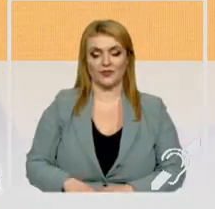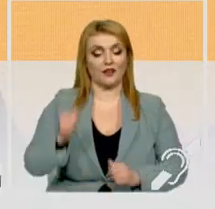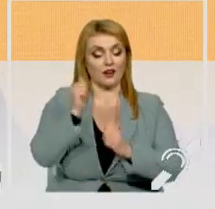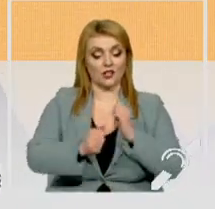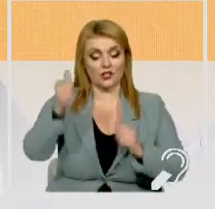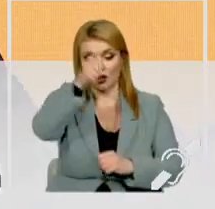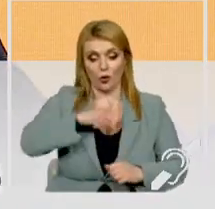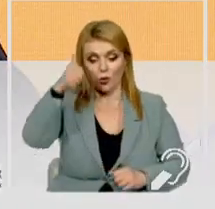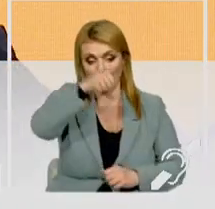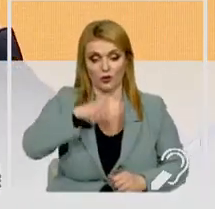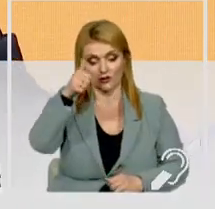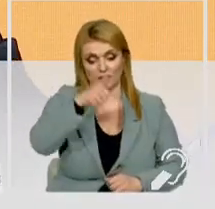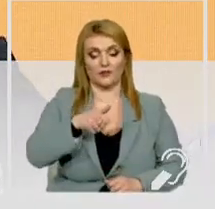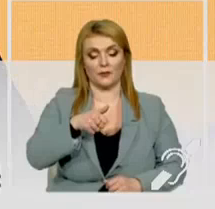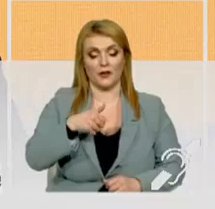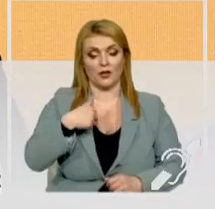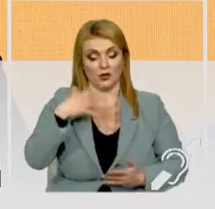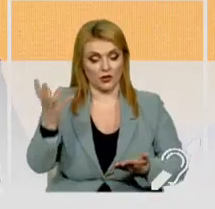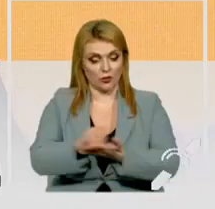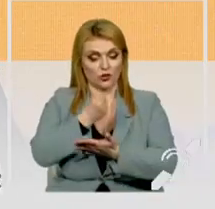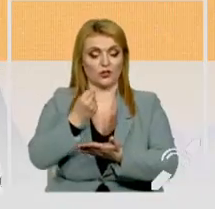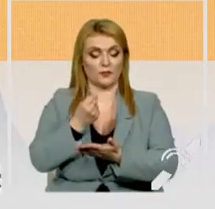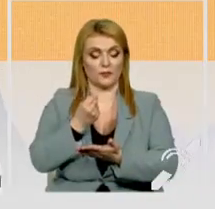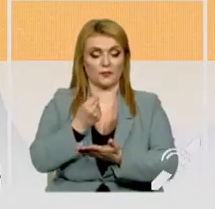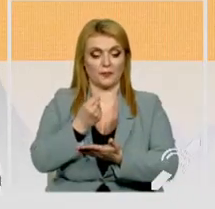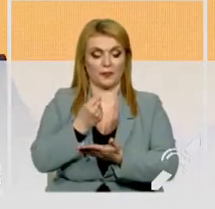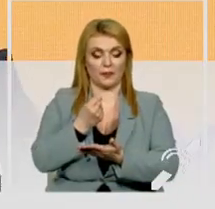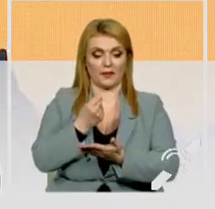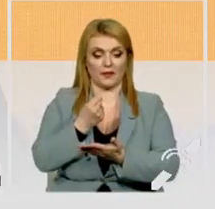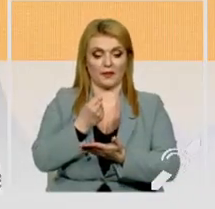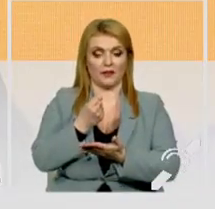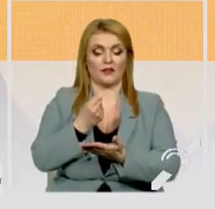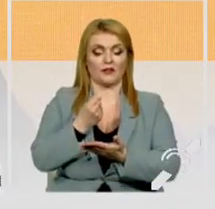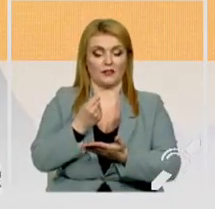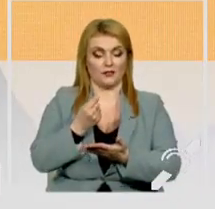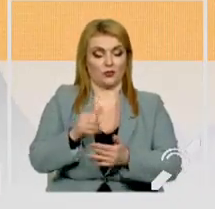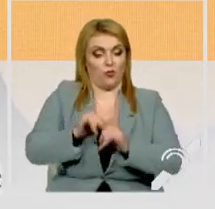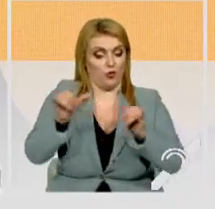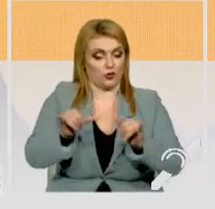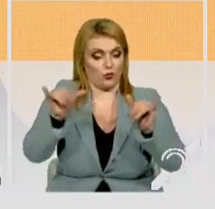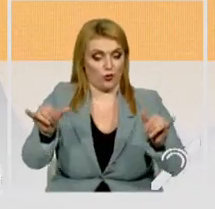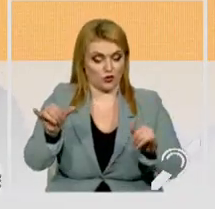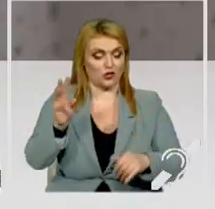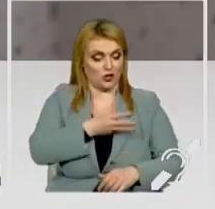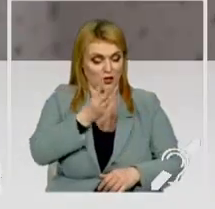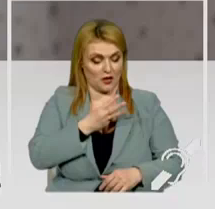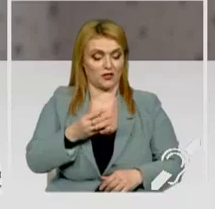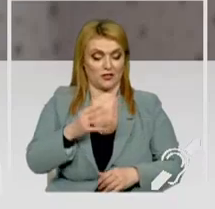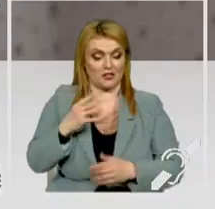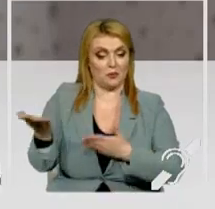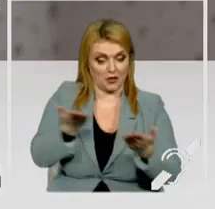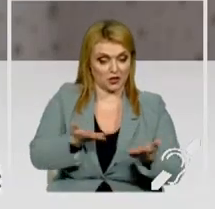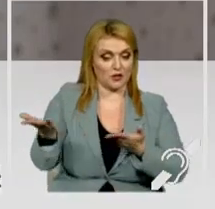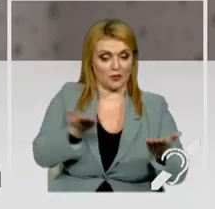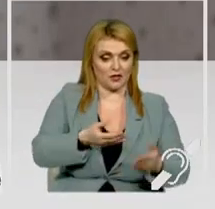an noi reușim să o lărgim, să cuprindem cât mai mulți vârstnici. Can I just